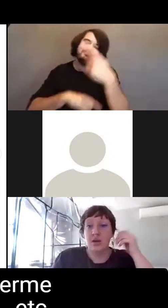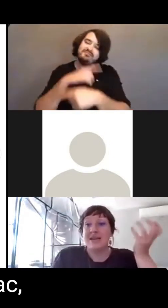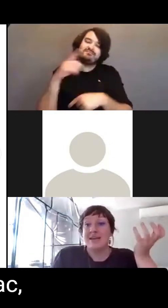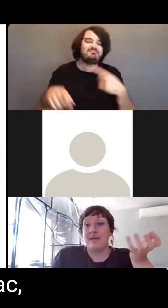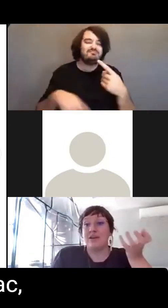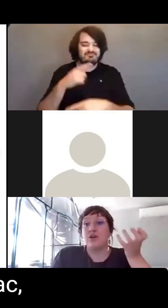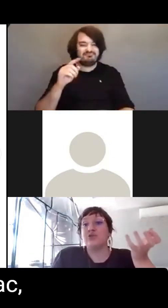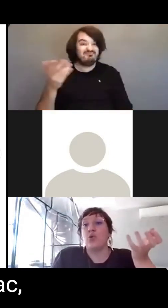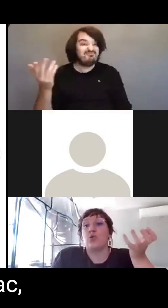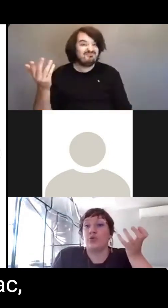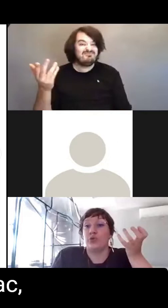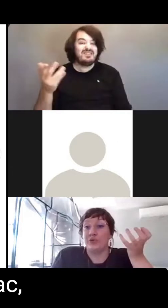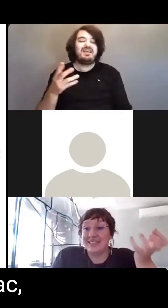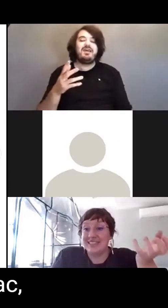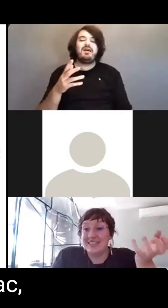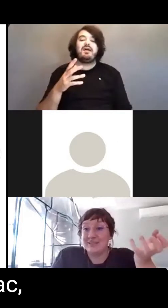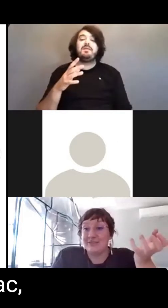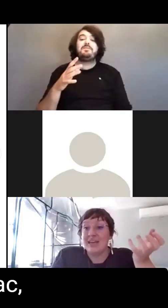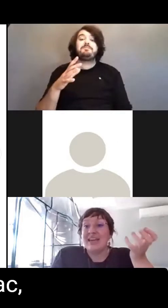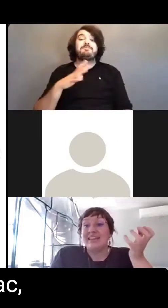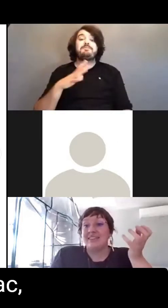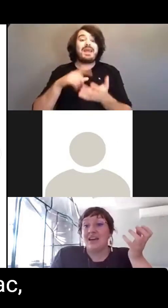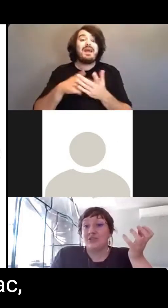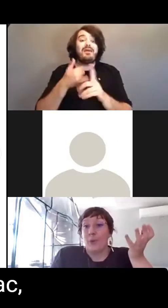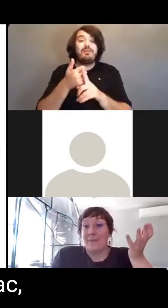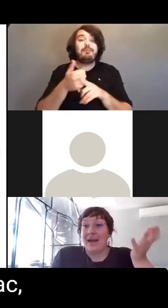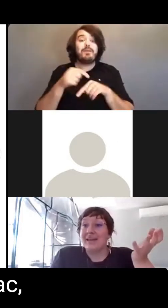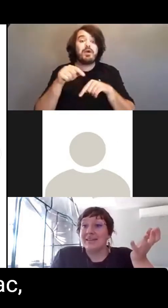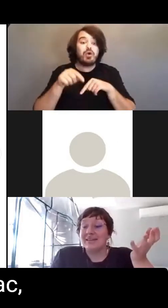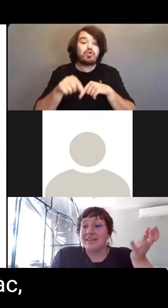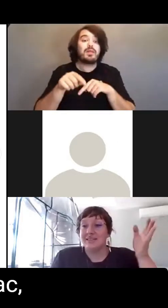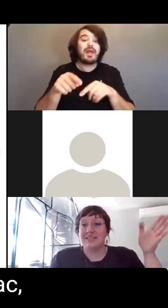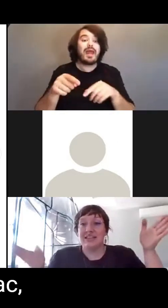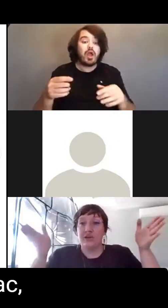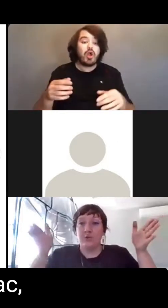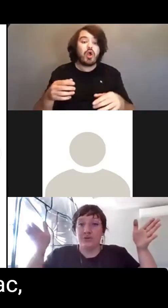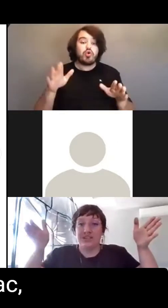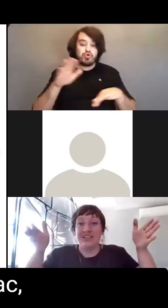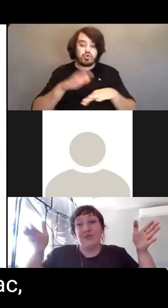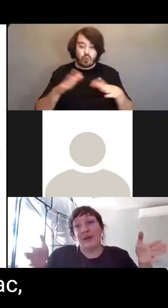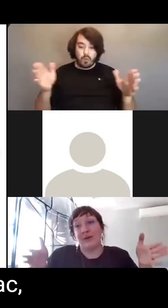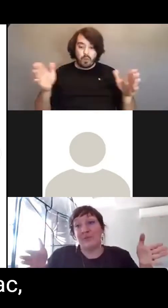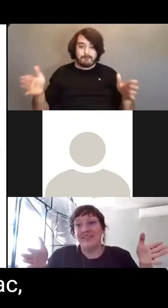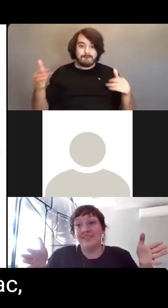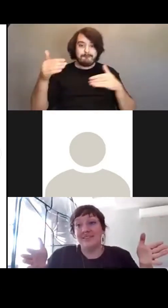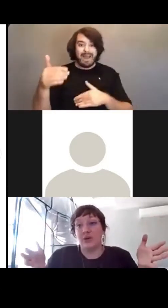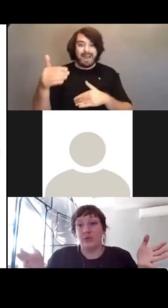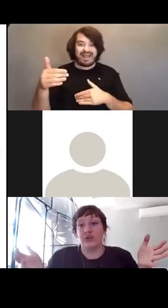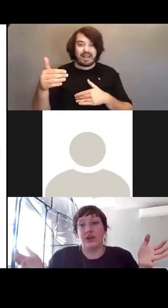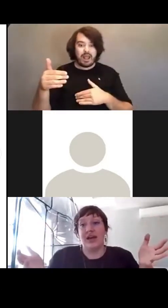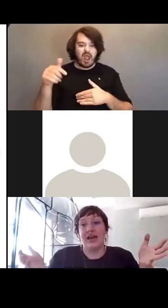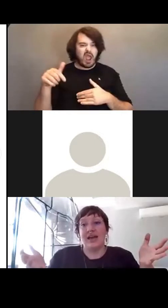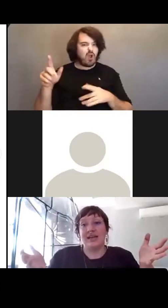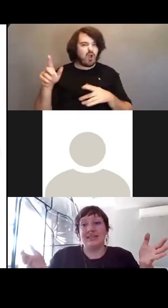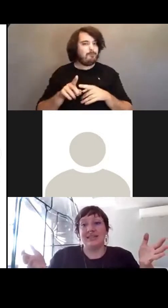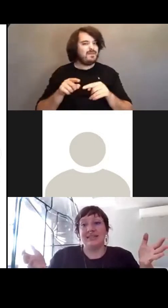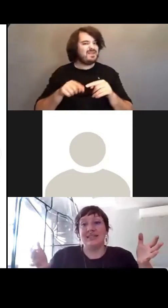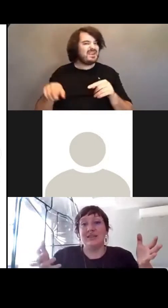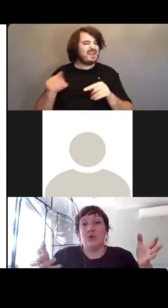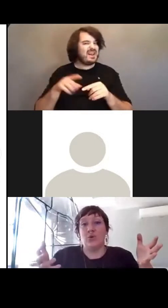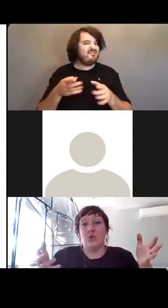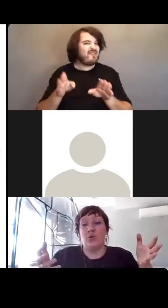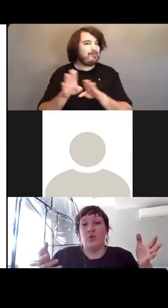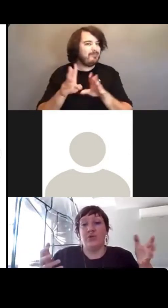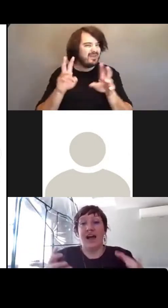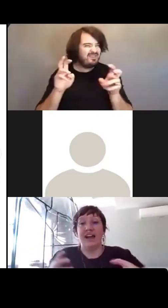etc. Mais lorsqu'on cultive dans un bac, c'est comme un cycle fermé. Donc,